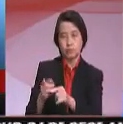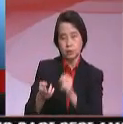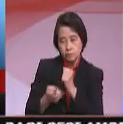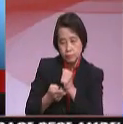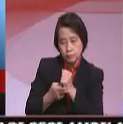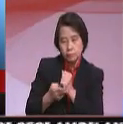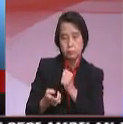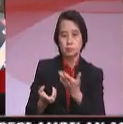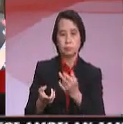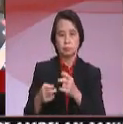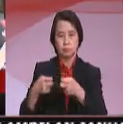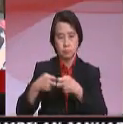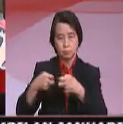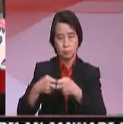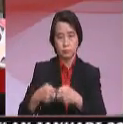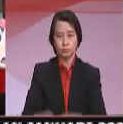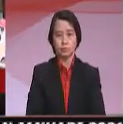it wisely.